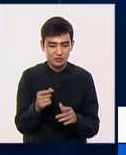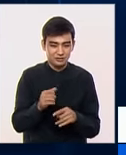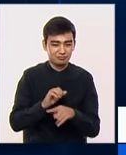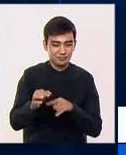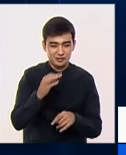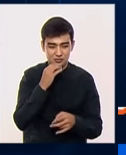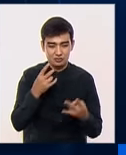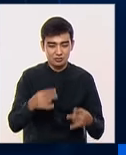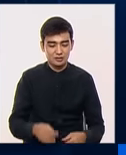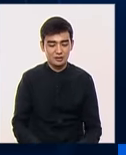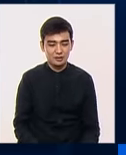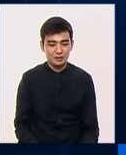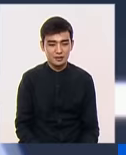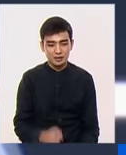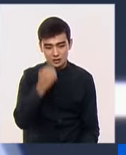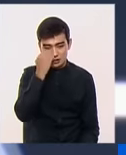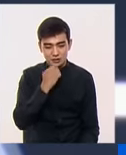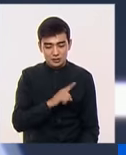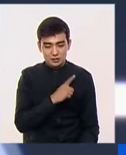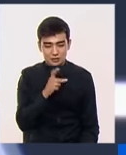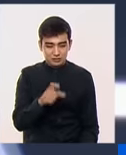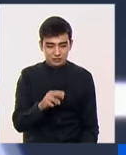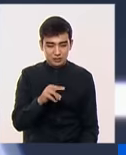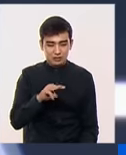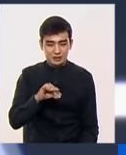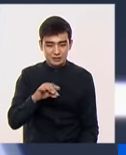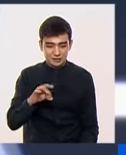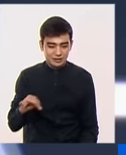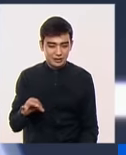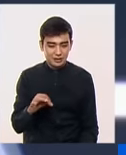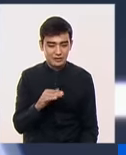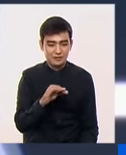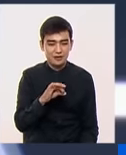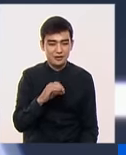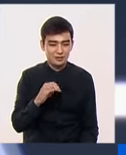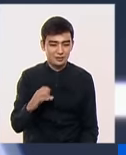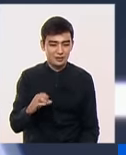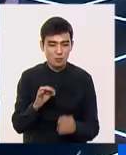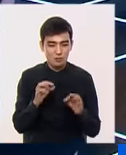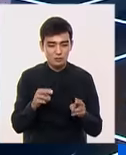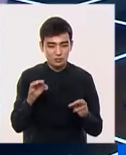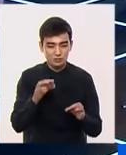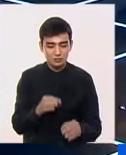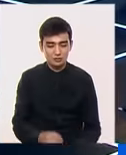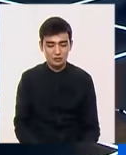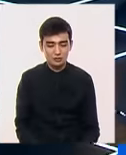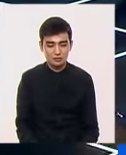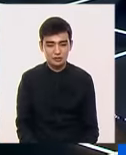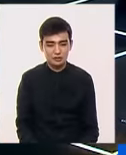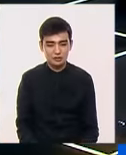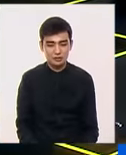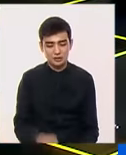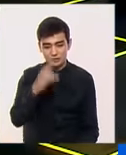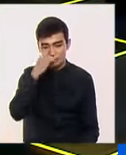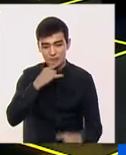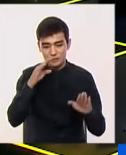zara спасибо мы говорили с экспертом дмитрия макмайкл о финансовой безопасности в интернете в казахстане